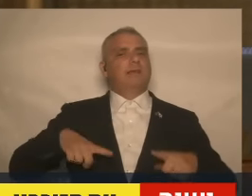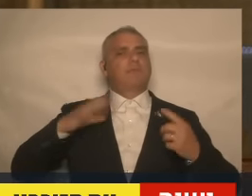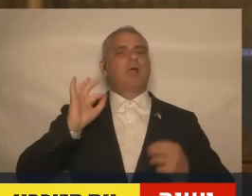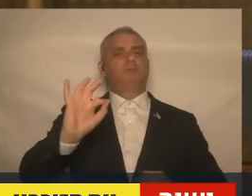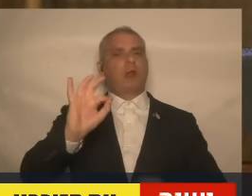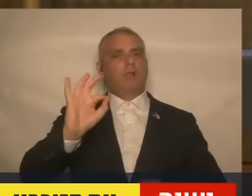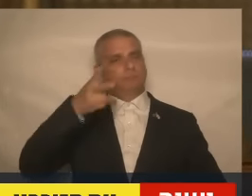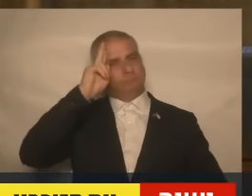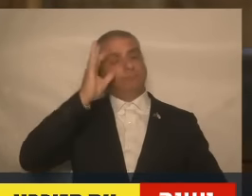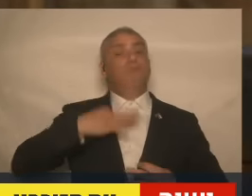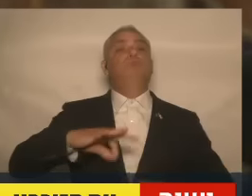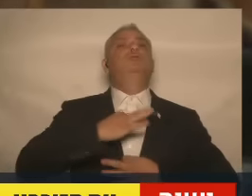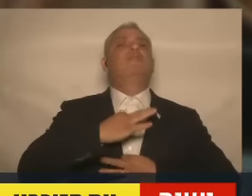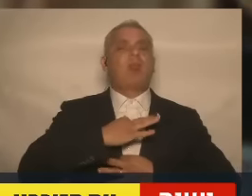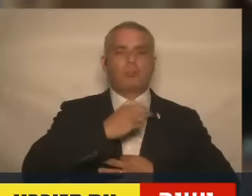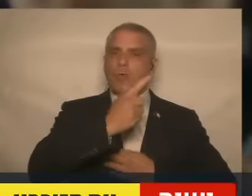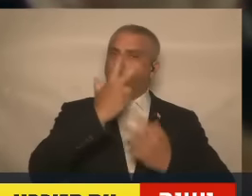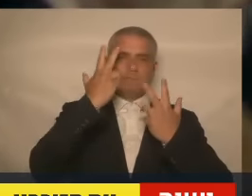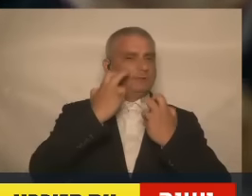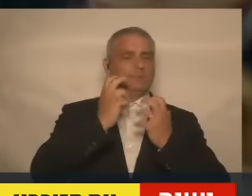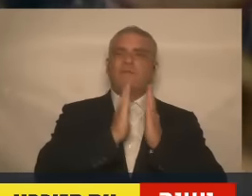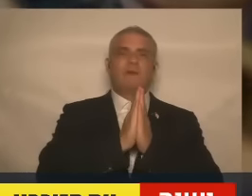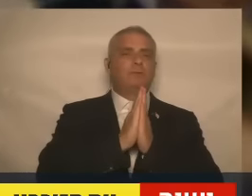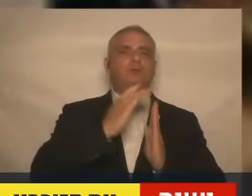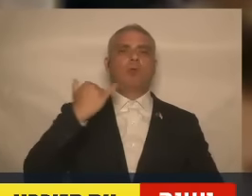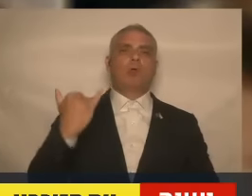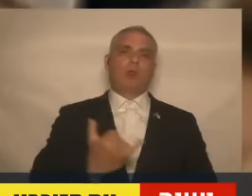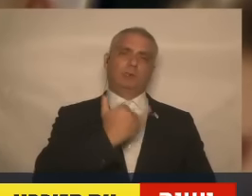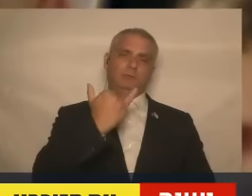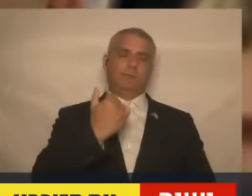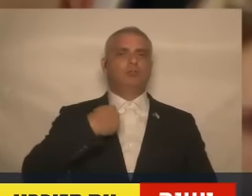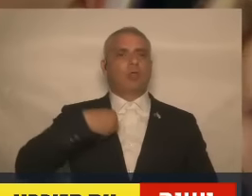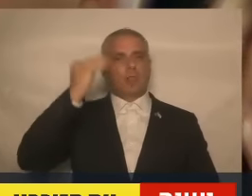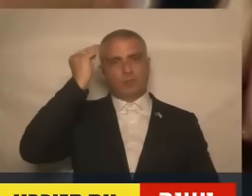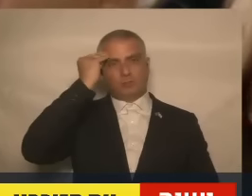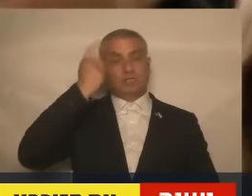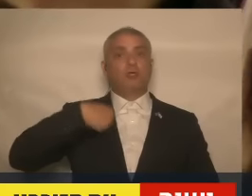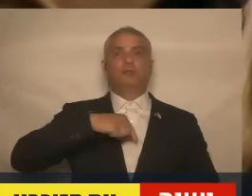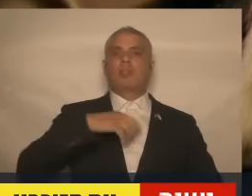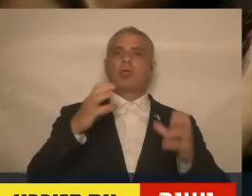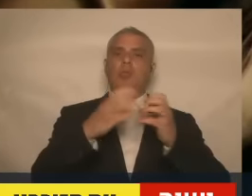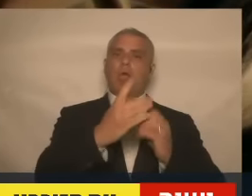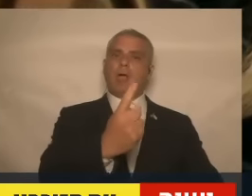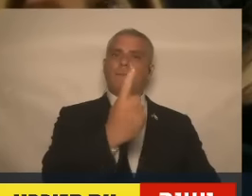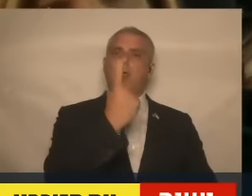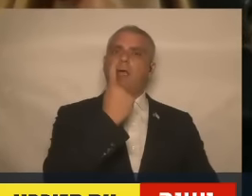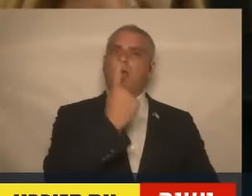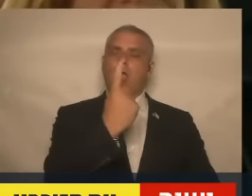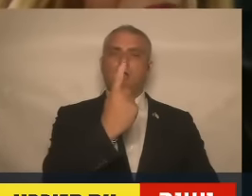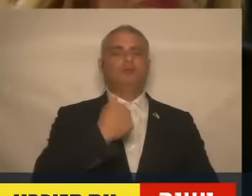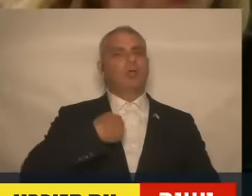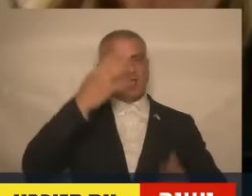עצמם למעננו מצפים ומבקשים כל העת שנזכור שאנחנו עם אחד,